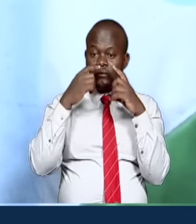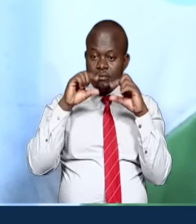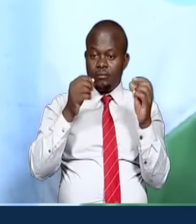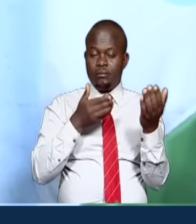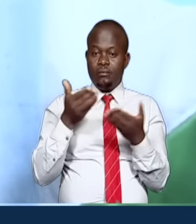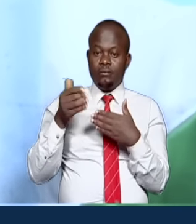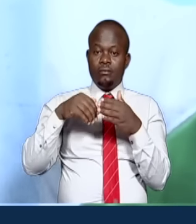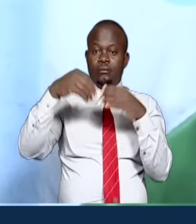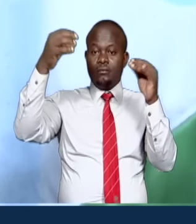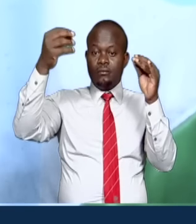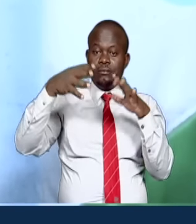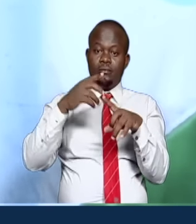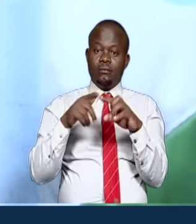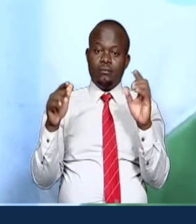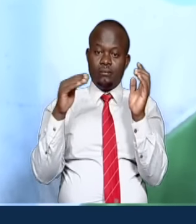bakatwakira ku mugaragaro, kandi